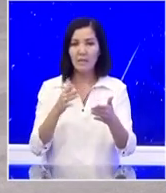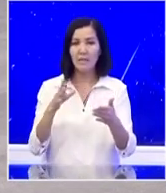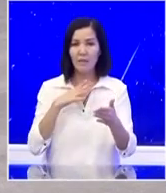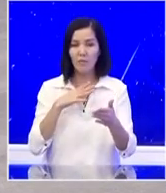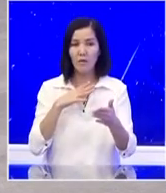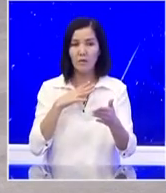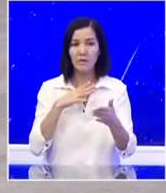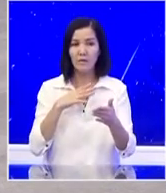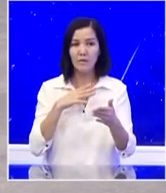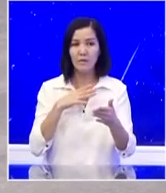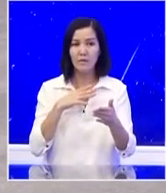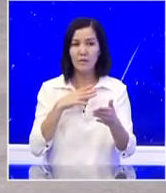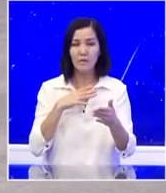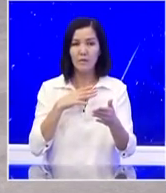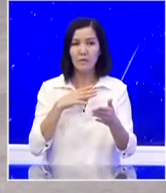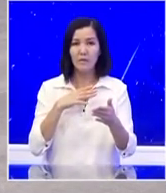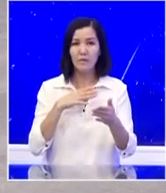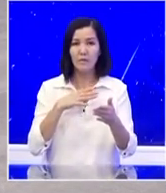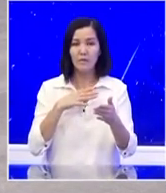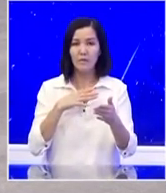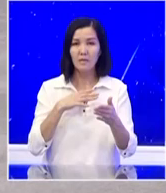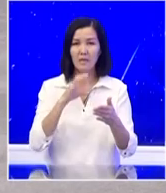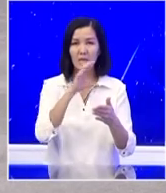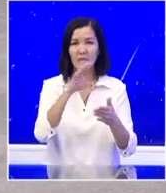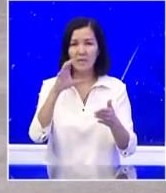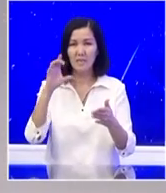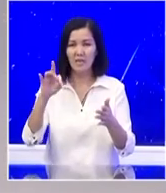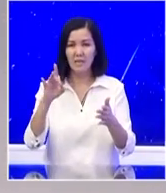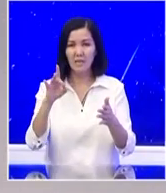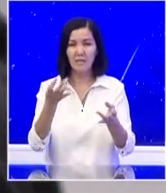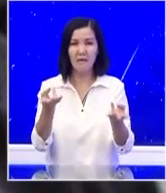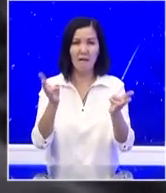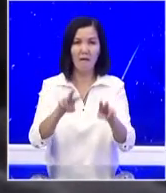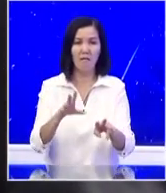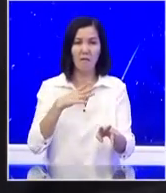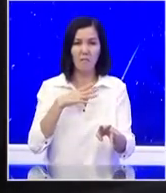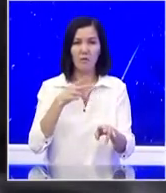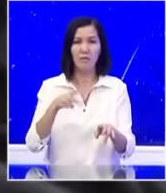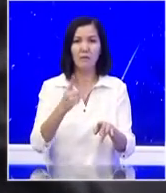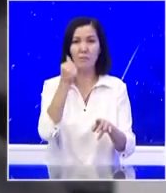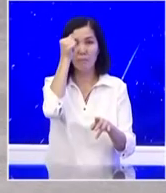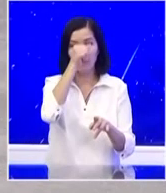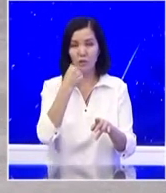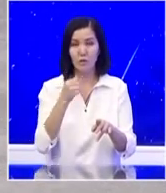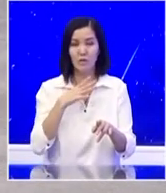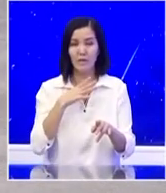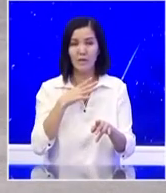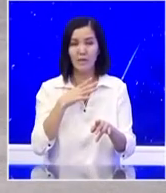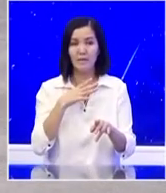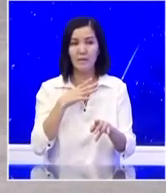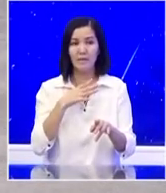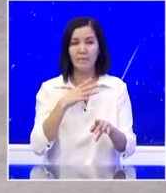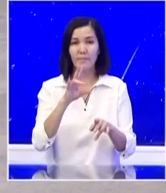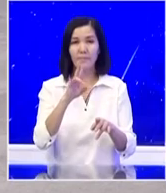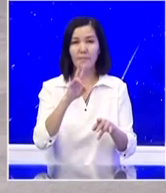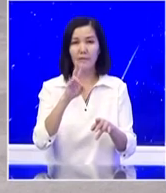болған стела, ол Совет одағындағы кездің символы сияқты болған. 2001 жылы сол